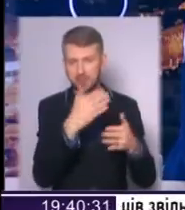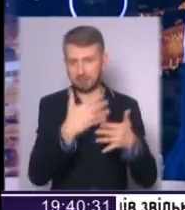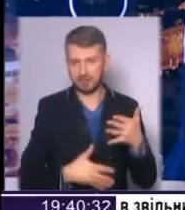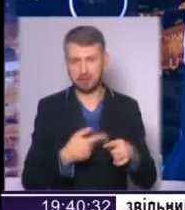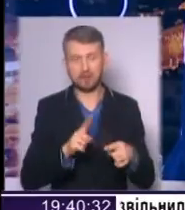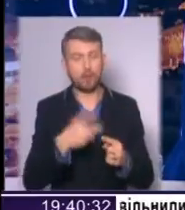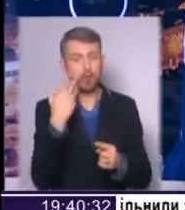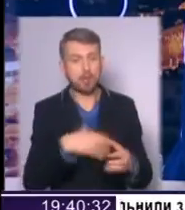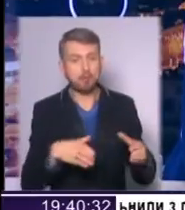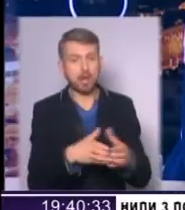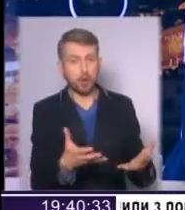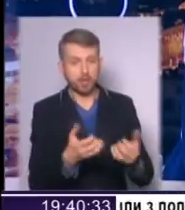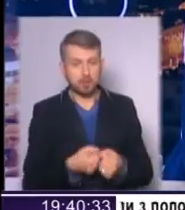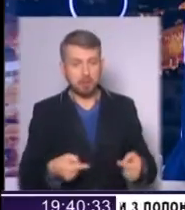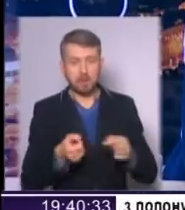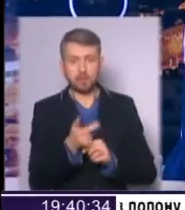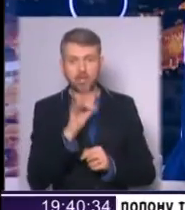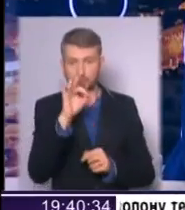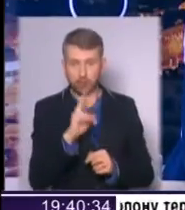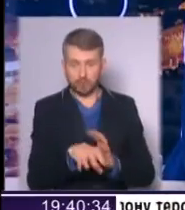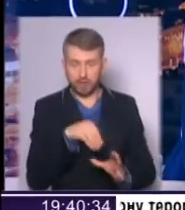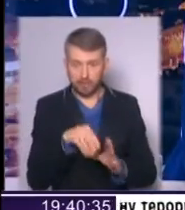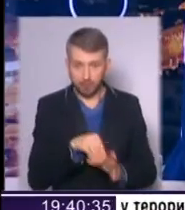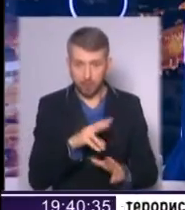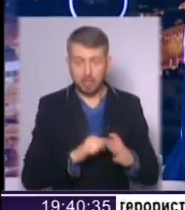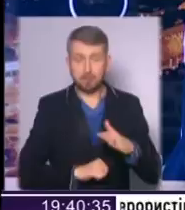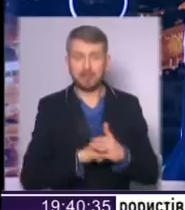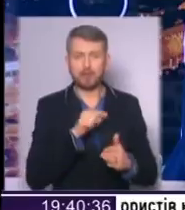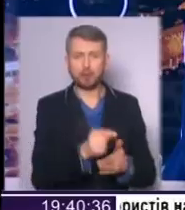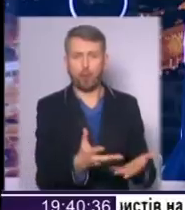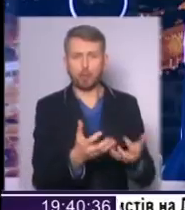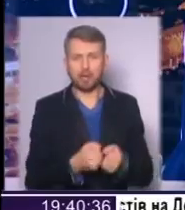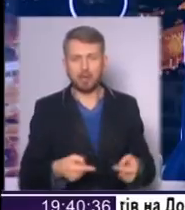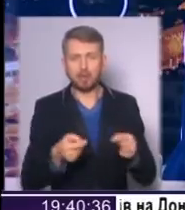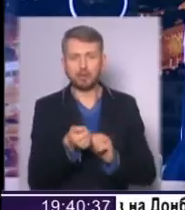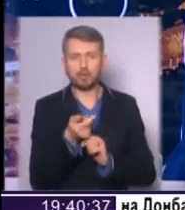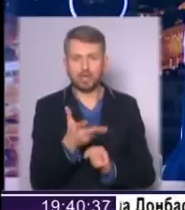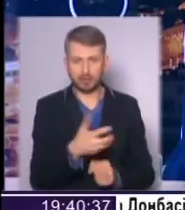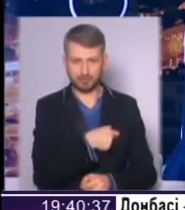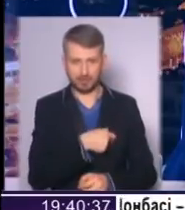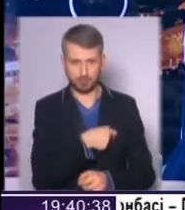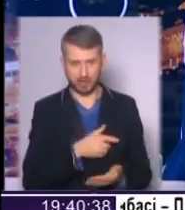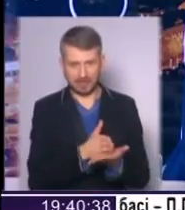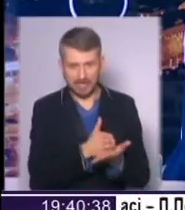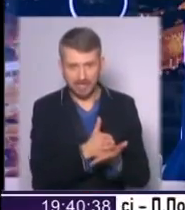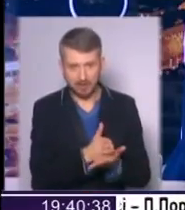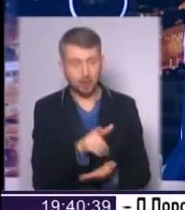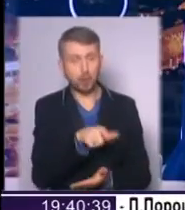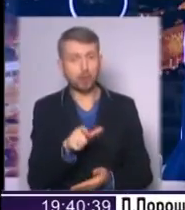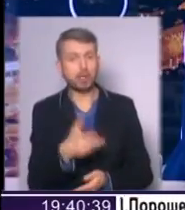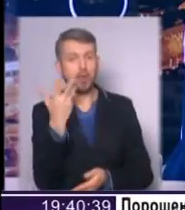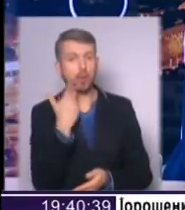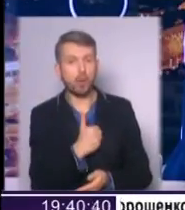коли партія отримала певну кількість відсотків на виборах, так, на підставі цього отримала певну кількість мандатів. Так. Це люди, коли йшли і